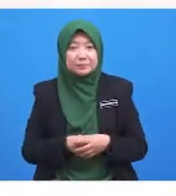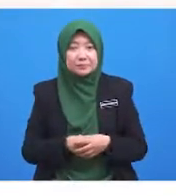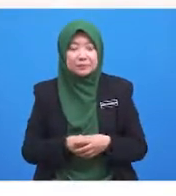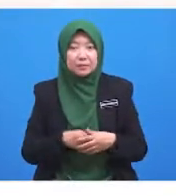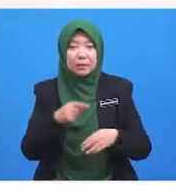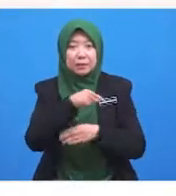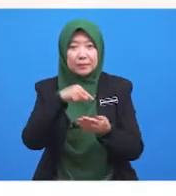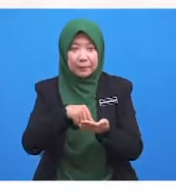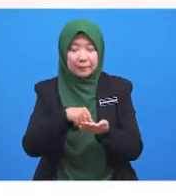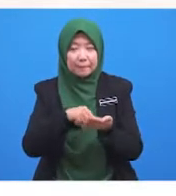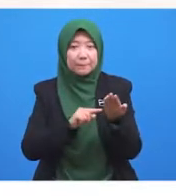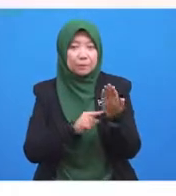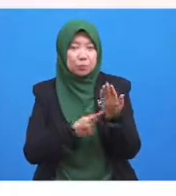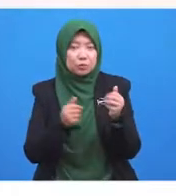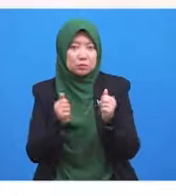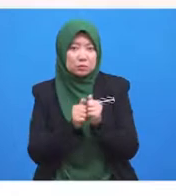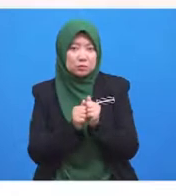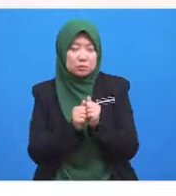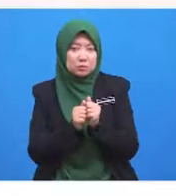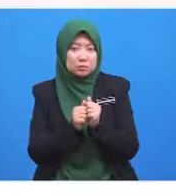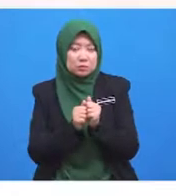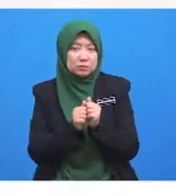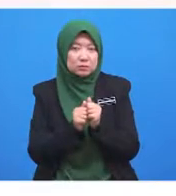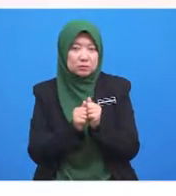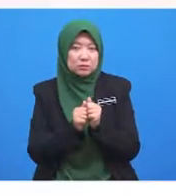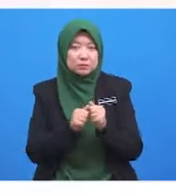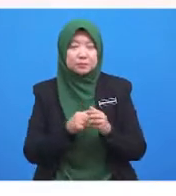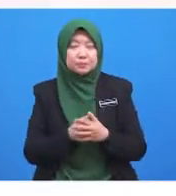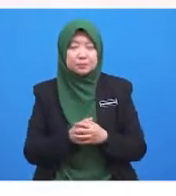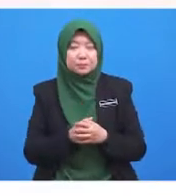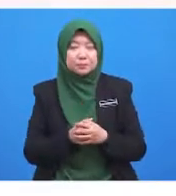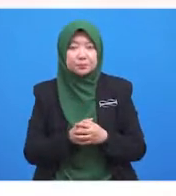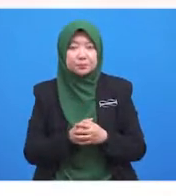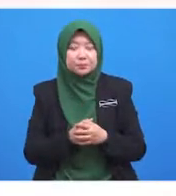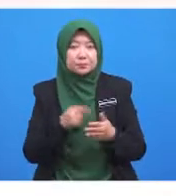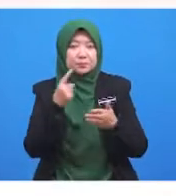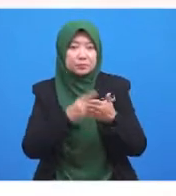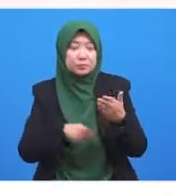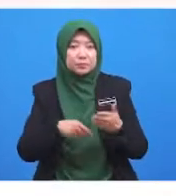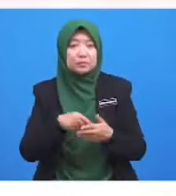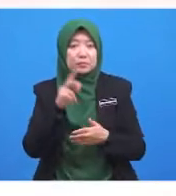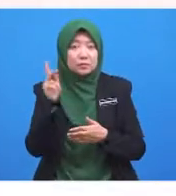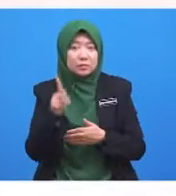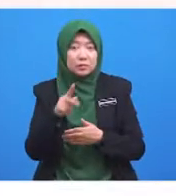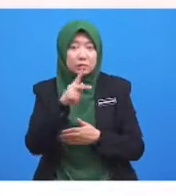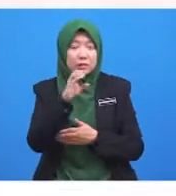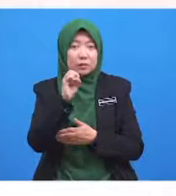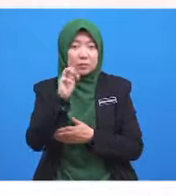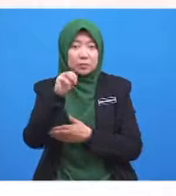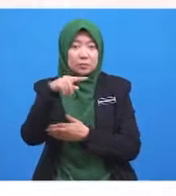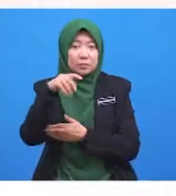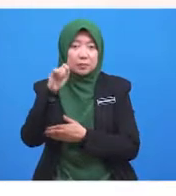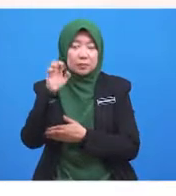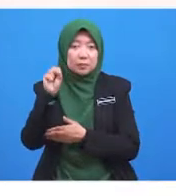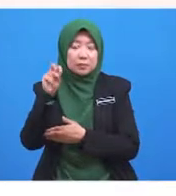Hari ini, saya nak memulakan dengan kompetensi Aesthetic Therapy Consultation. Apakah kompetensi you need untuk